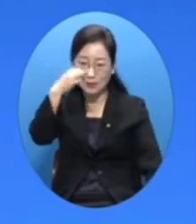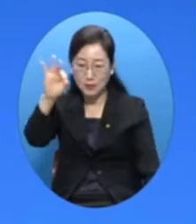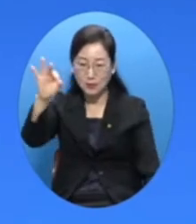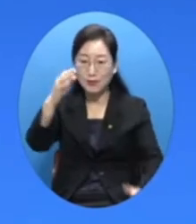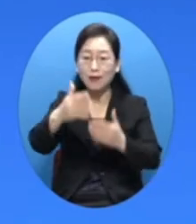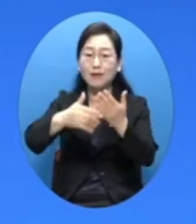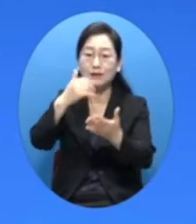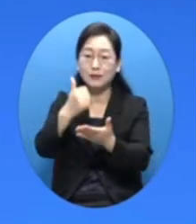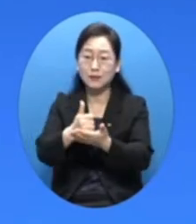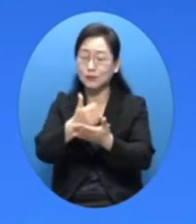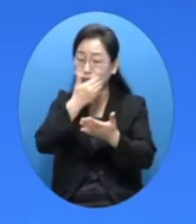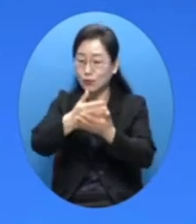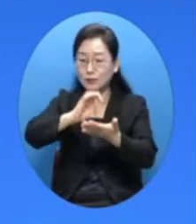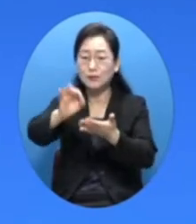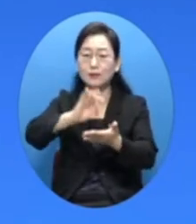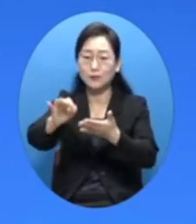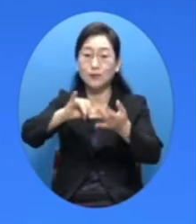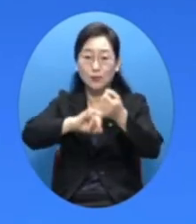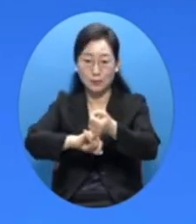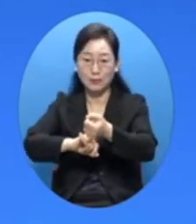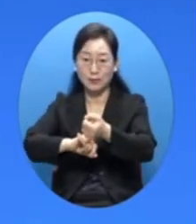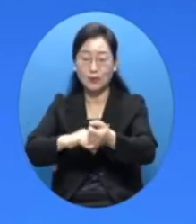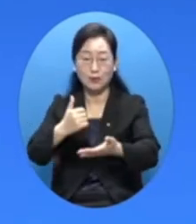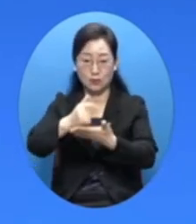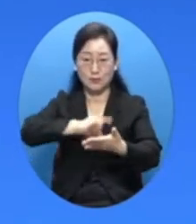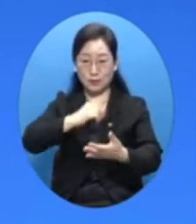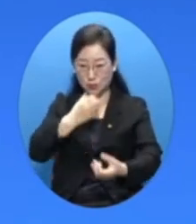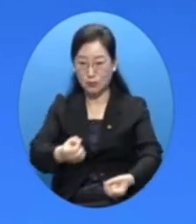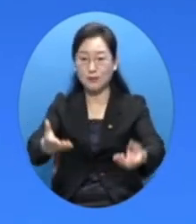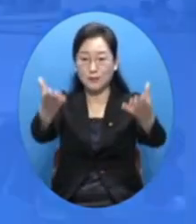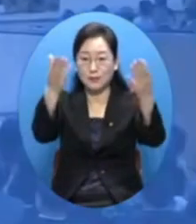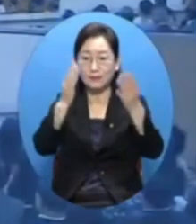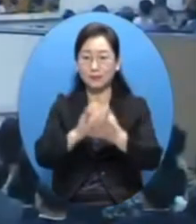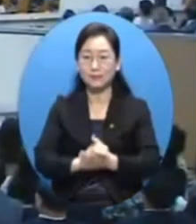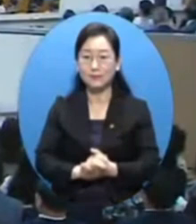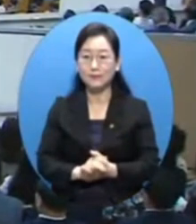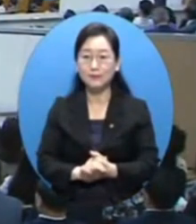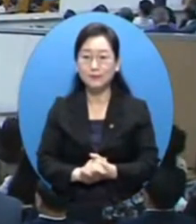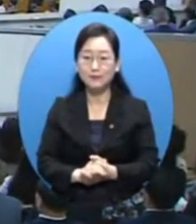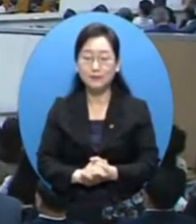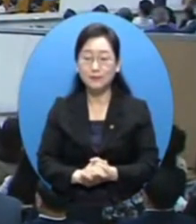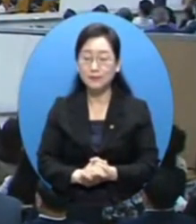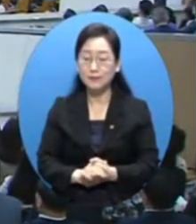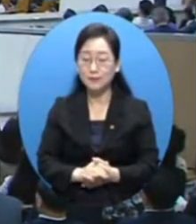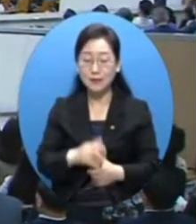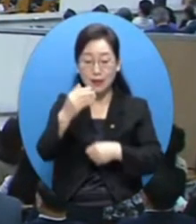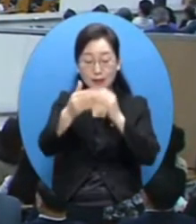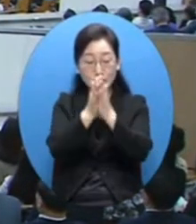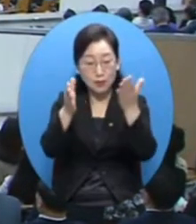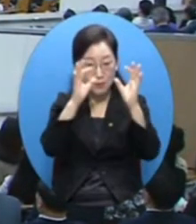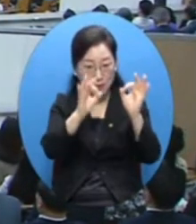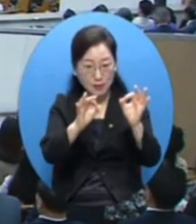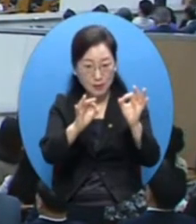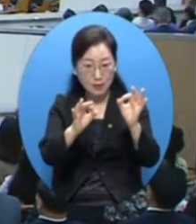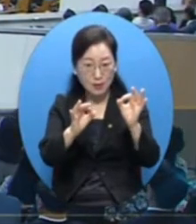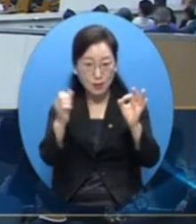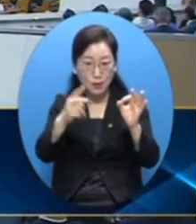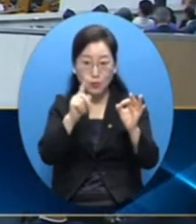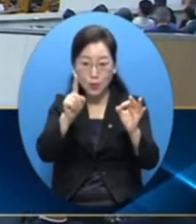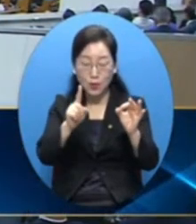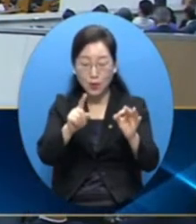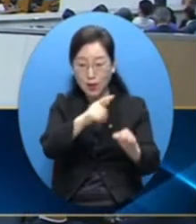하나님께 귀하게 쓰임받은 여러분 모두가 되기를 주님의 이름으로 축원합니다. 성경은 이어서